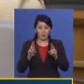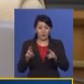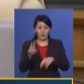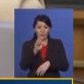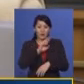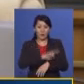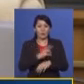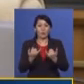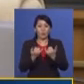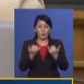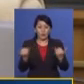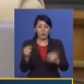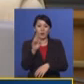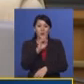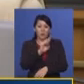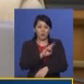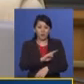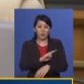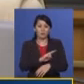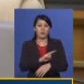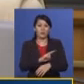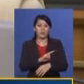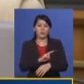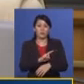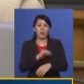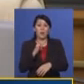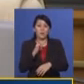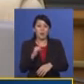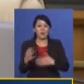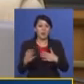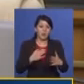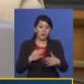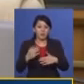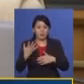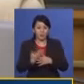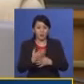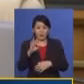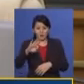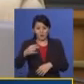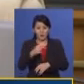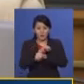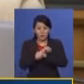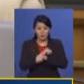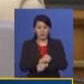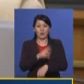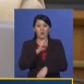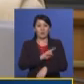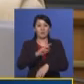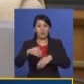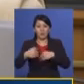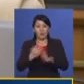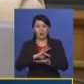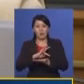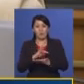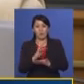еңбек жағдайларын, еңбек үшін қандай да бір кемсітусіз сыйақы алуын, әлеуметтік қорғалуын жұмыс берушілердің